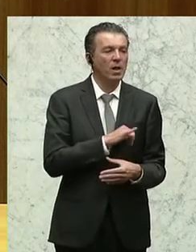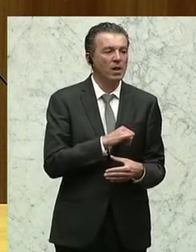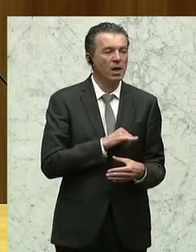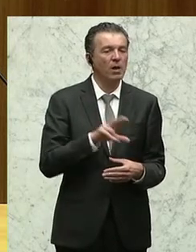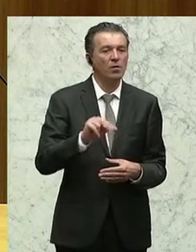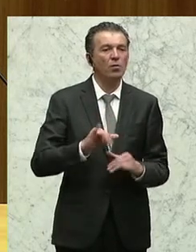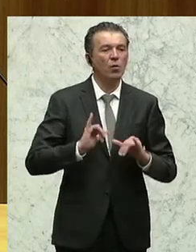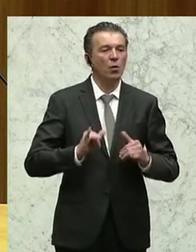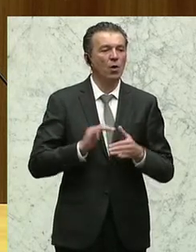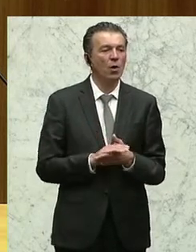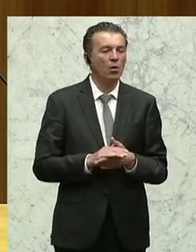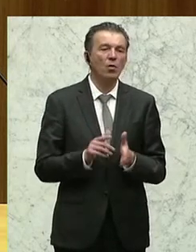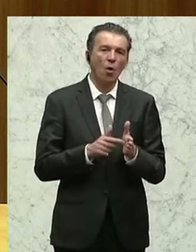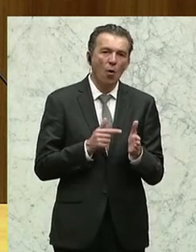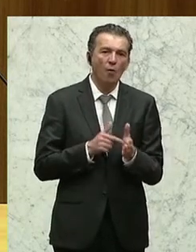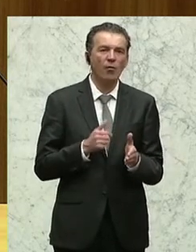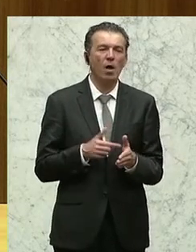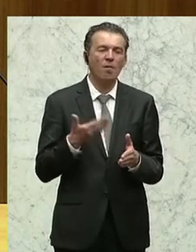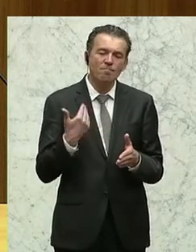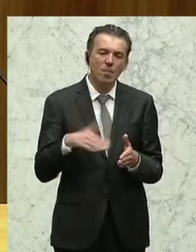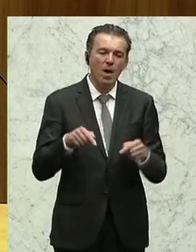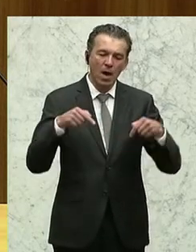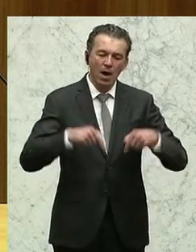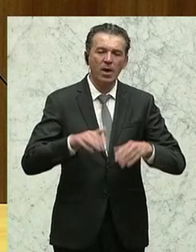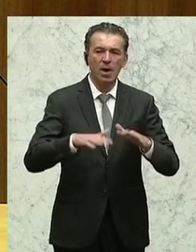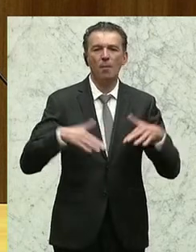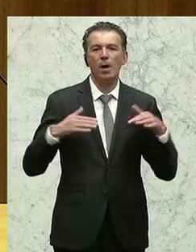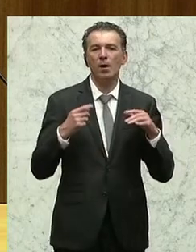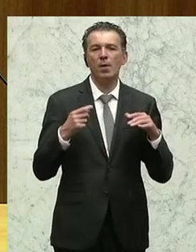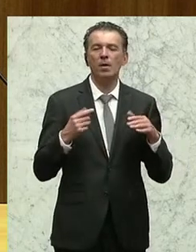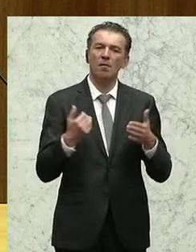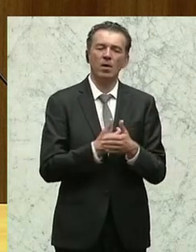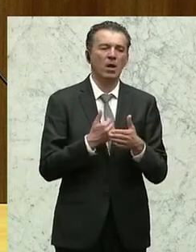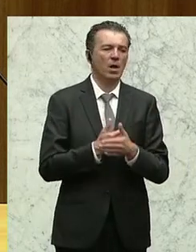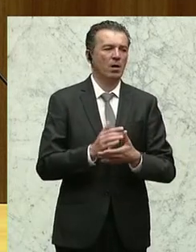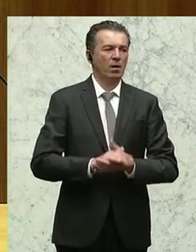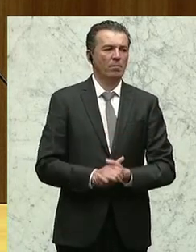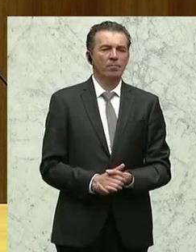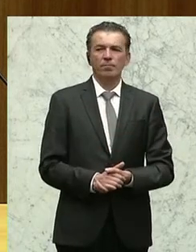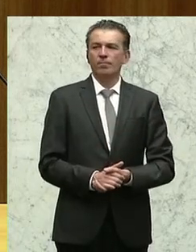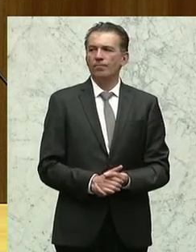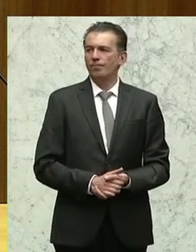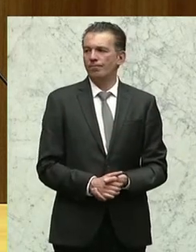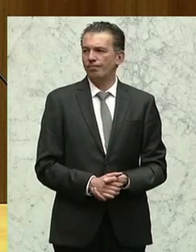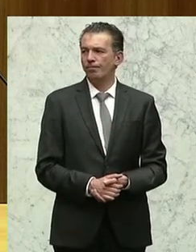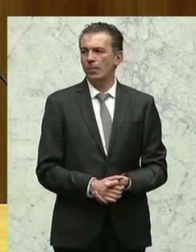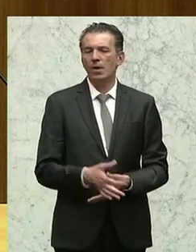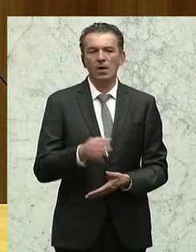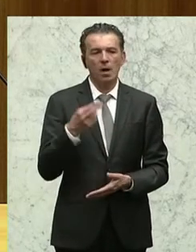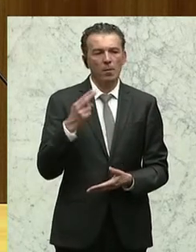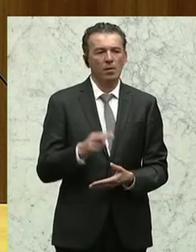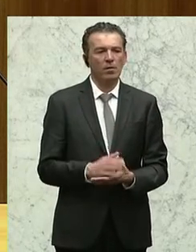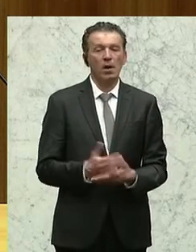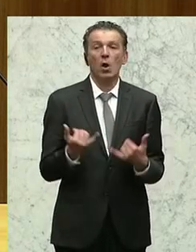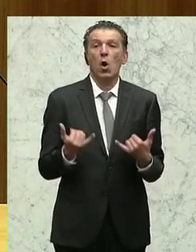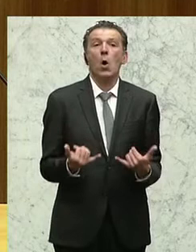Interessen Südtirols öfter und intensiver hier im Parlament zu vertreten. Meine Damen und Herren,